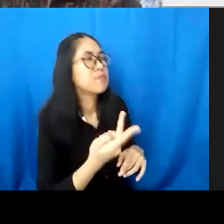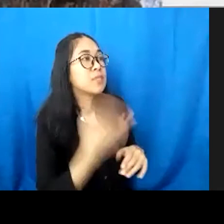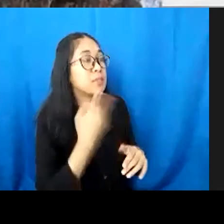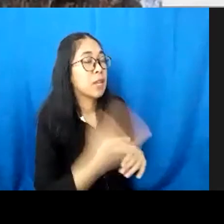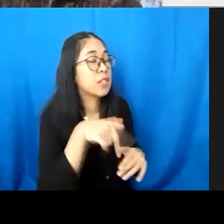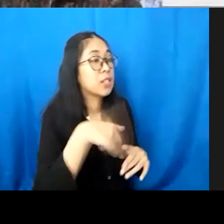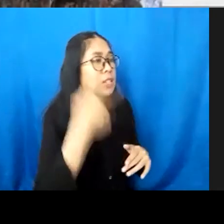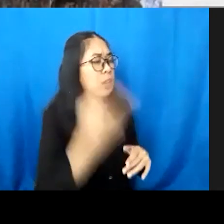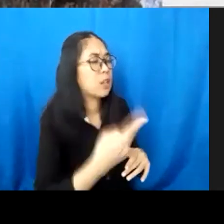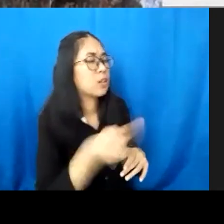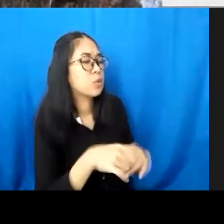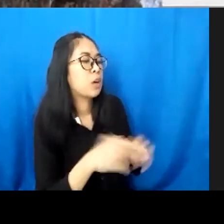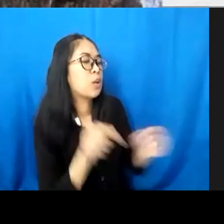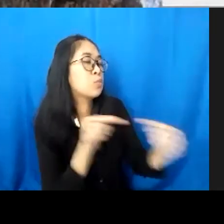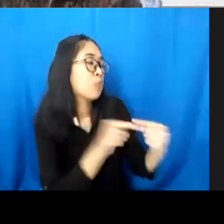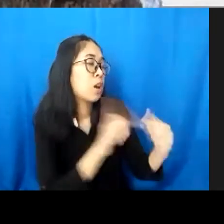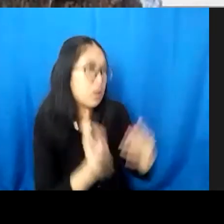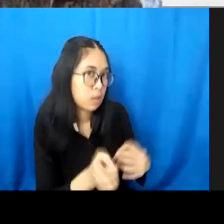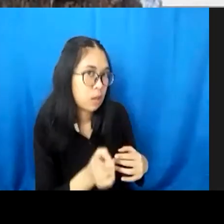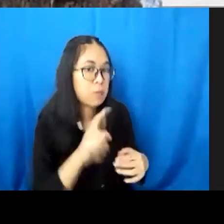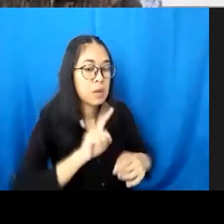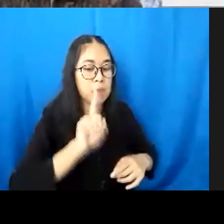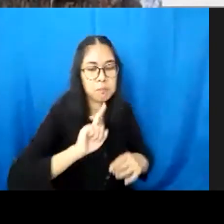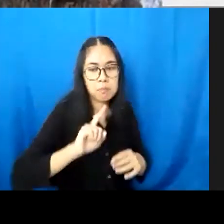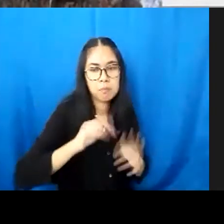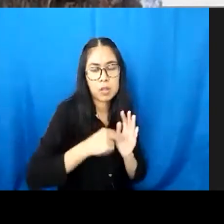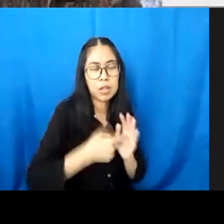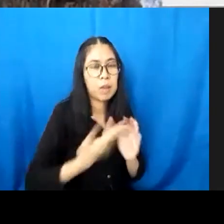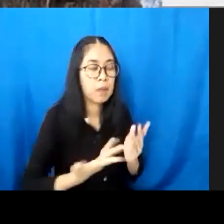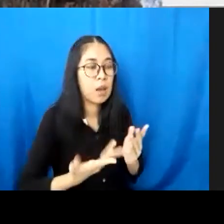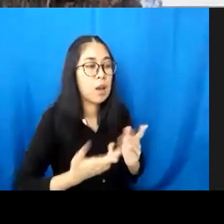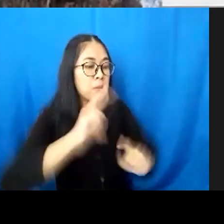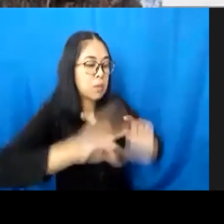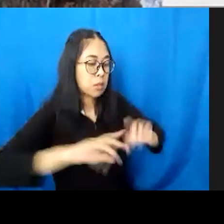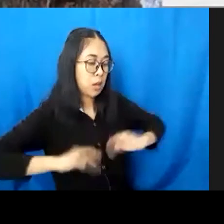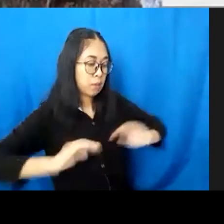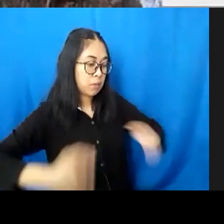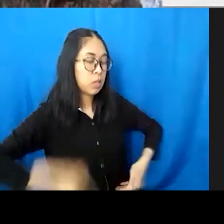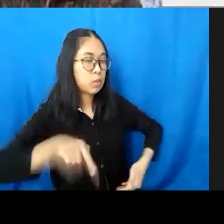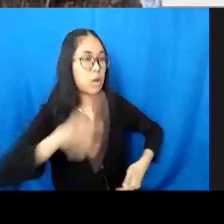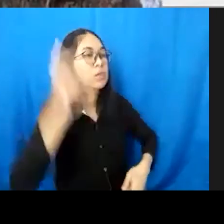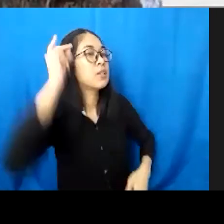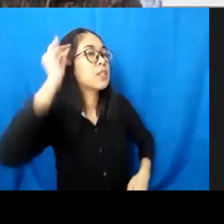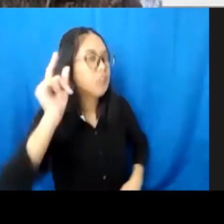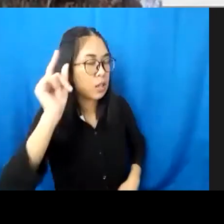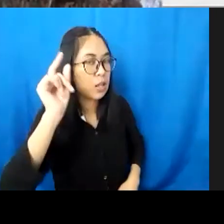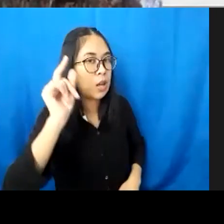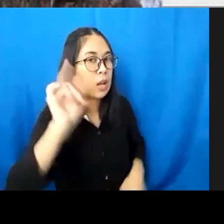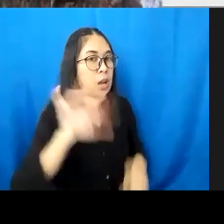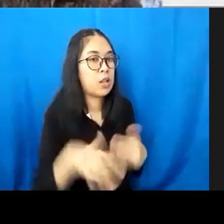Artinya setiap kehamilan itu adalah harus kehamilan yang direncanakan dan kehamilan